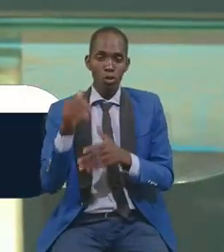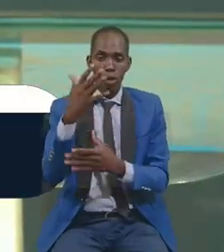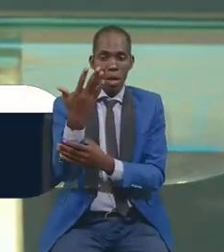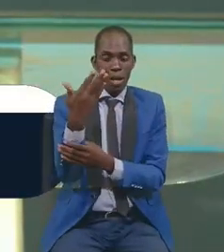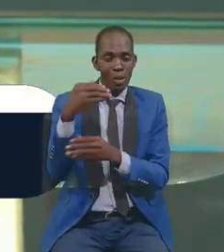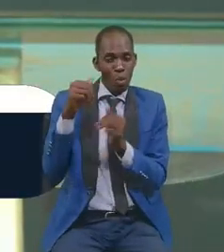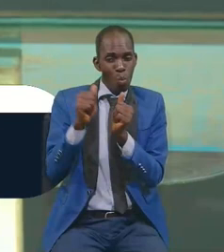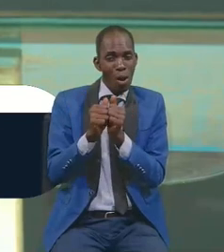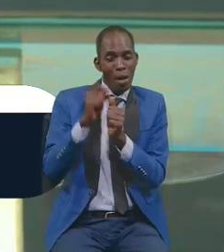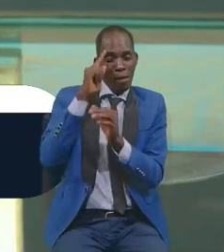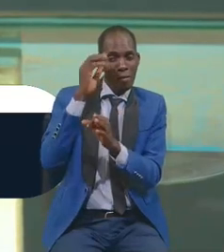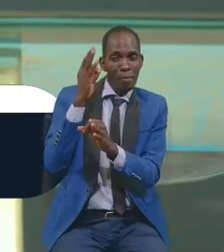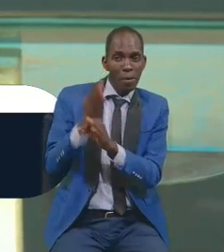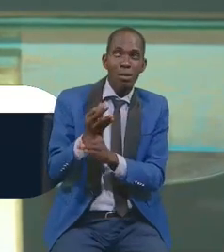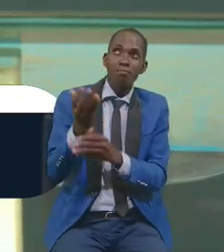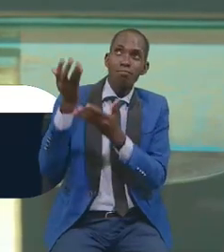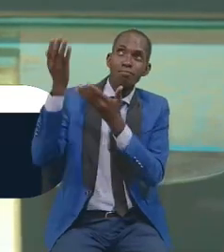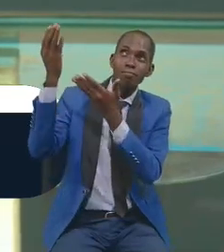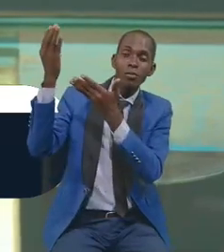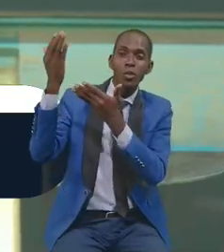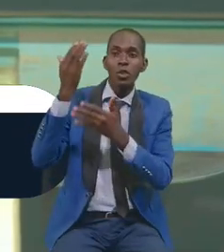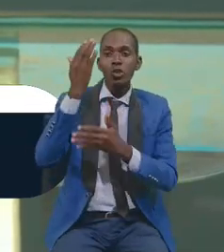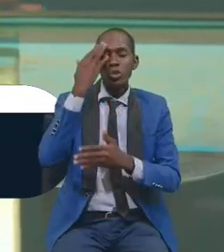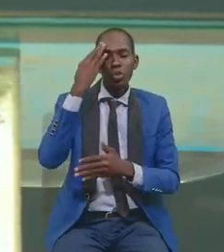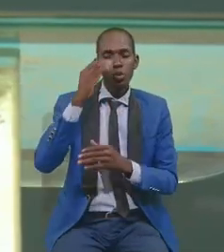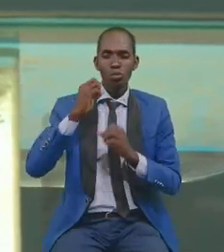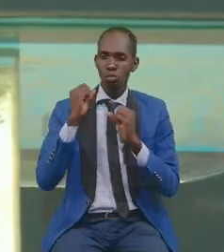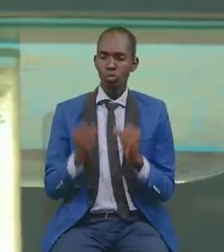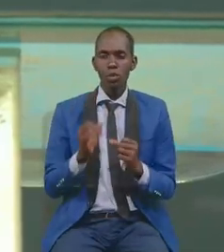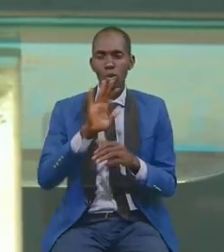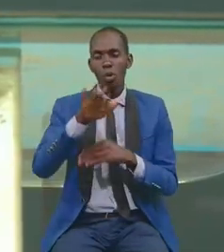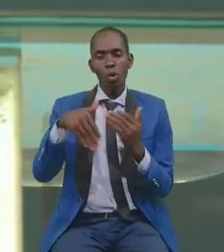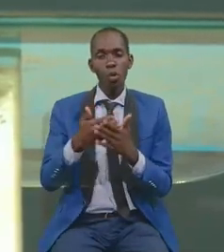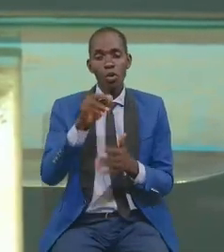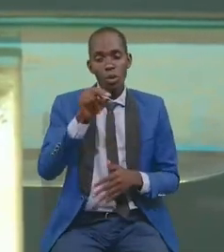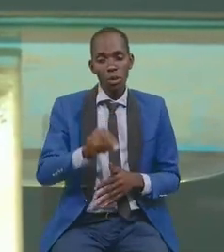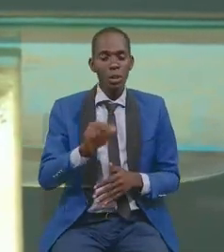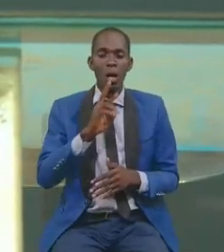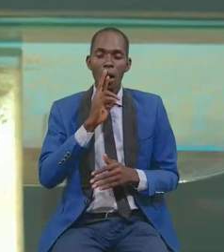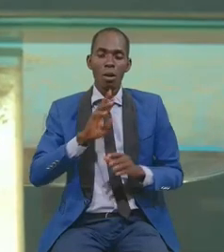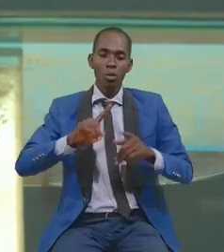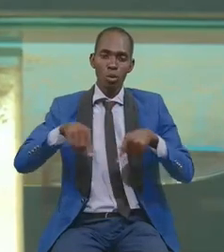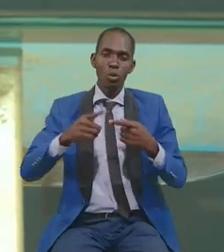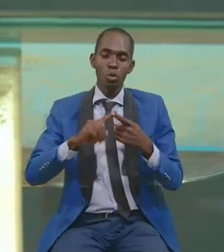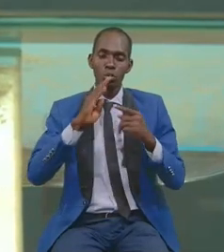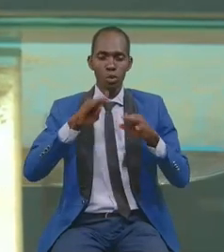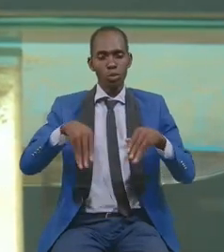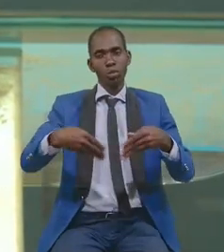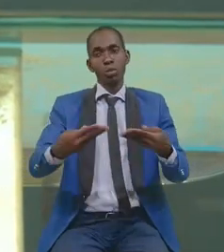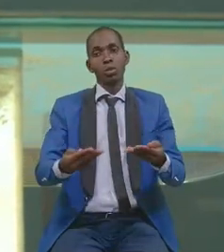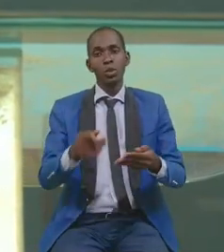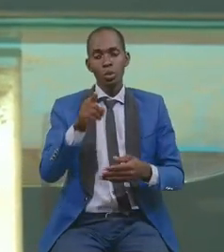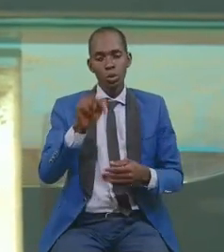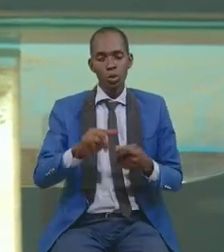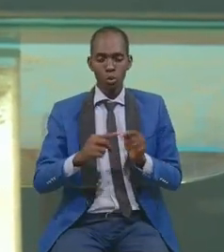sachant que tous nos besoins seront pourvus, nous devons manifester cette confiance en Dieu,